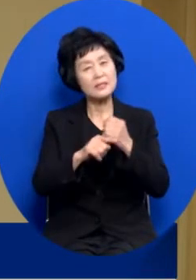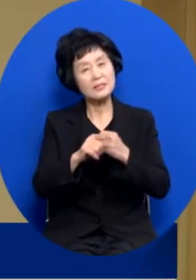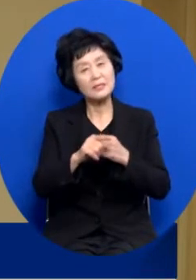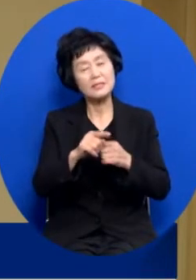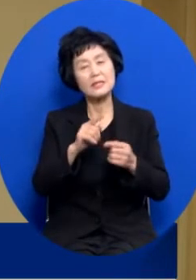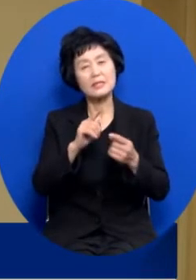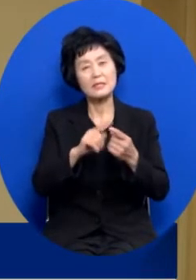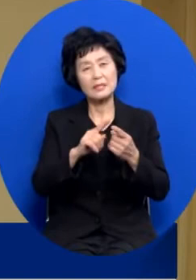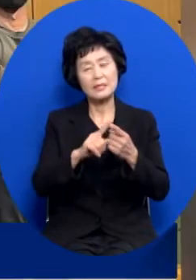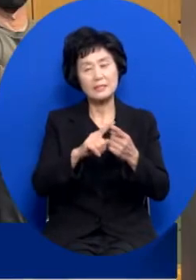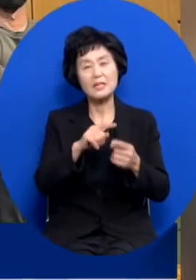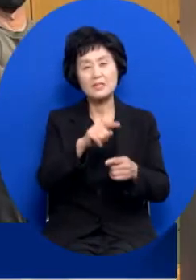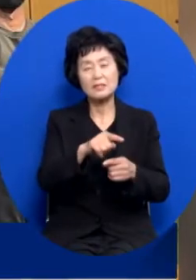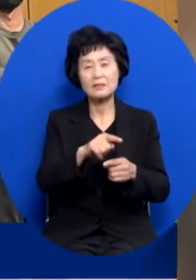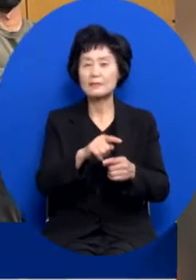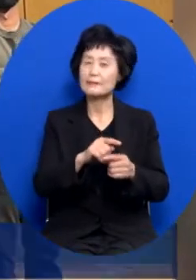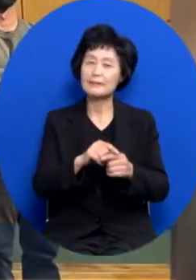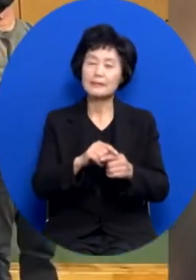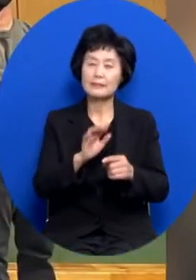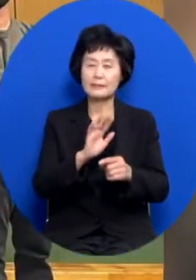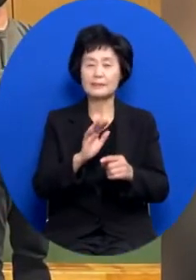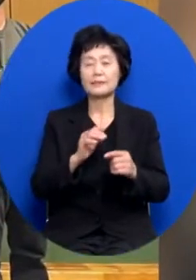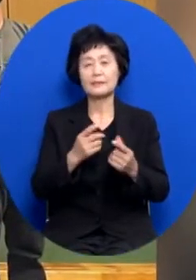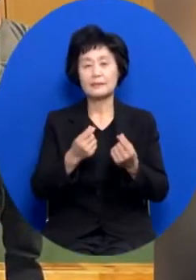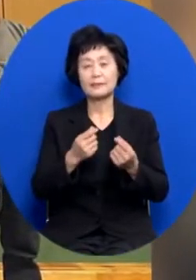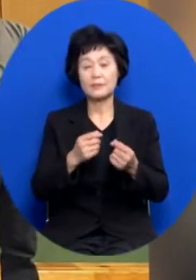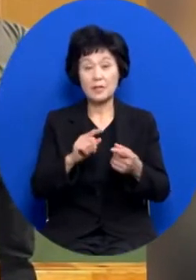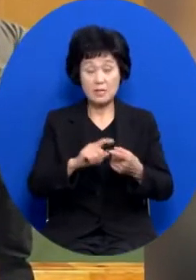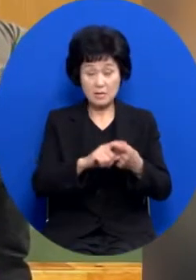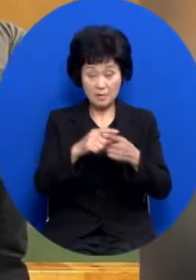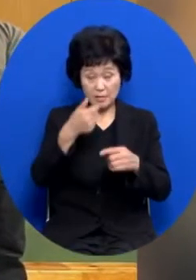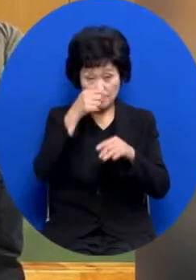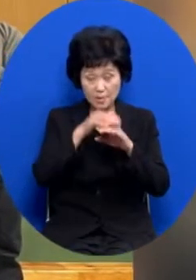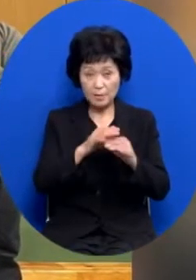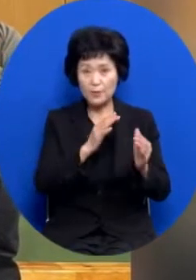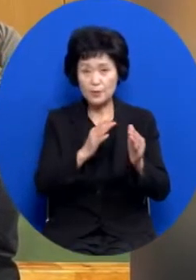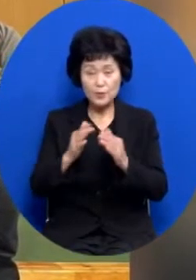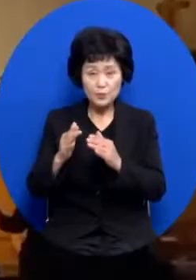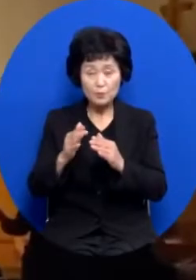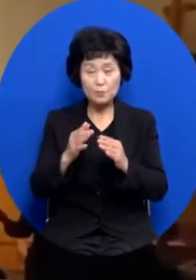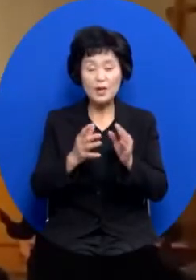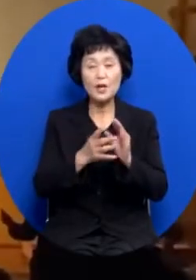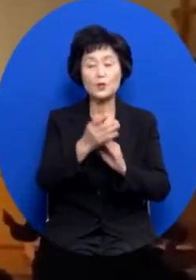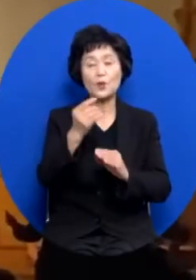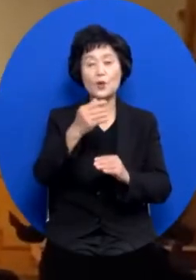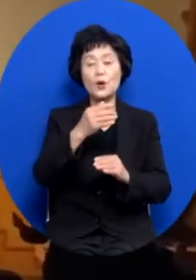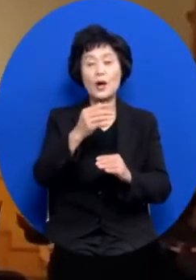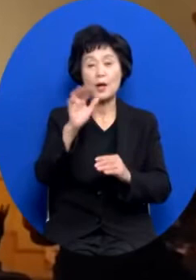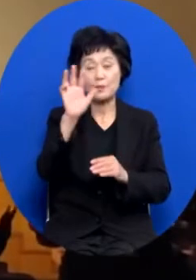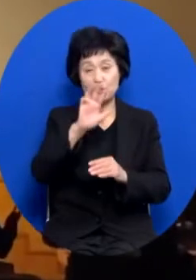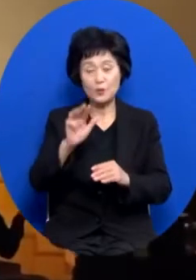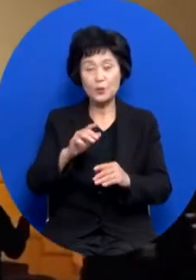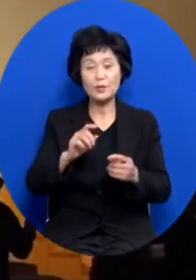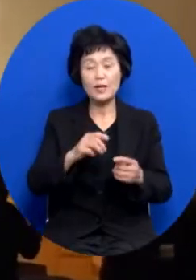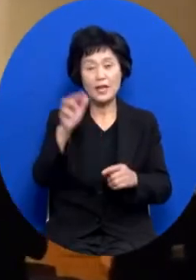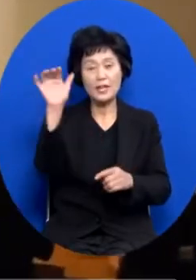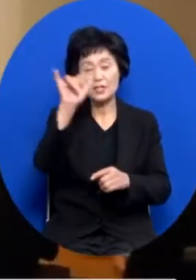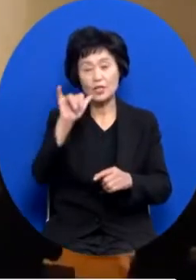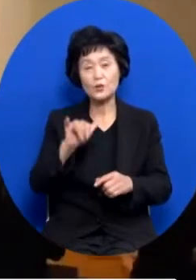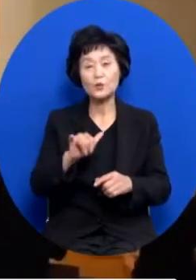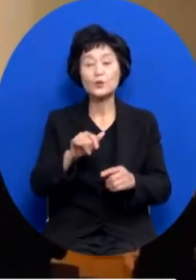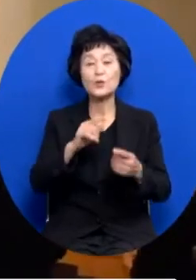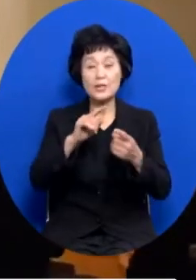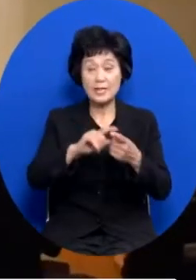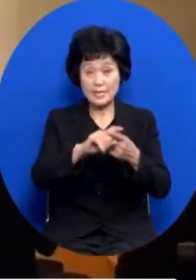뜻을 기념해서 이번 연합예배를 준비한 대한예수교장로의 통합총회 청년회 전국연합회는 청년들이